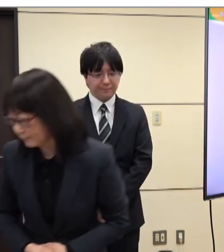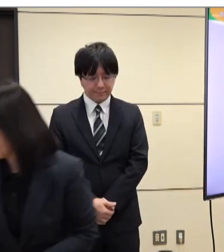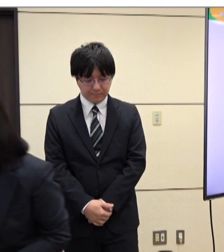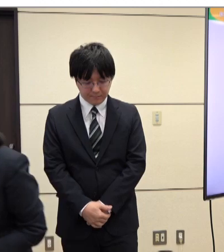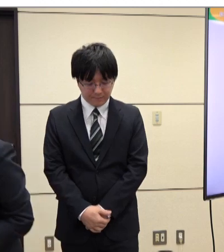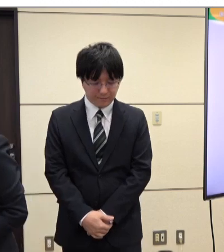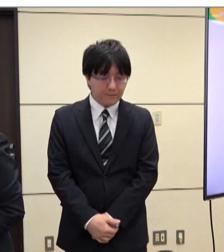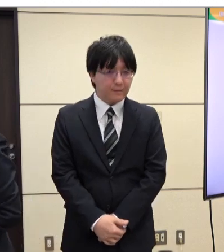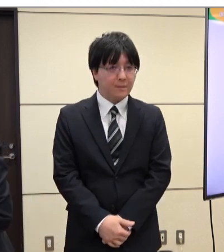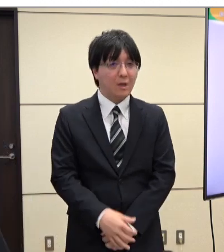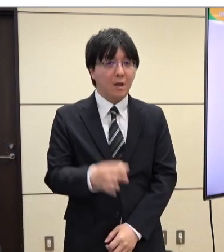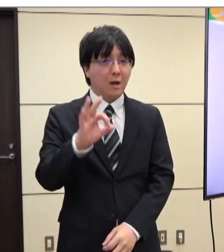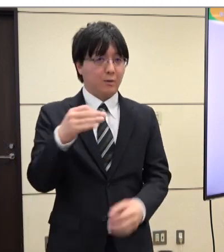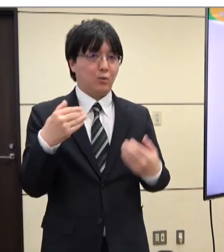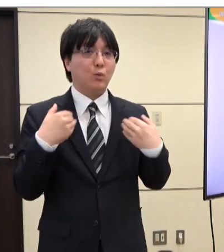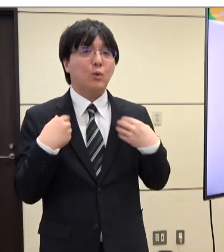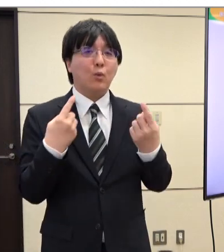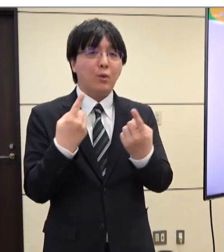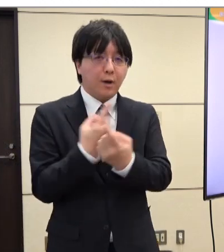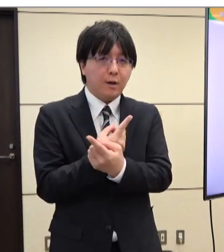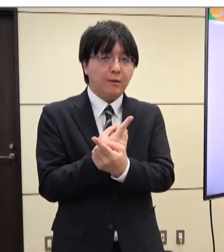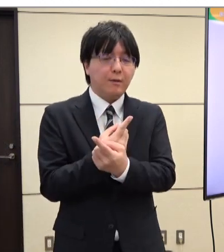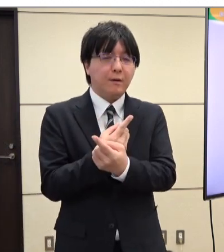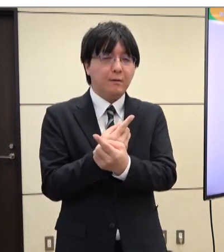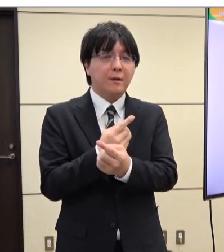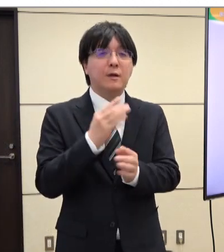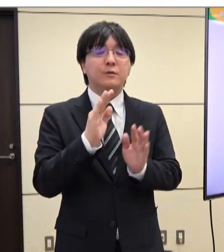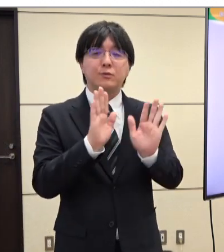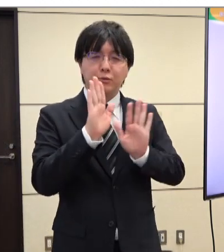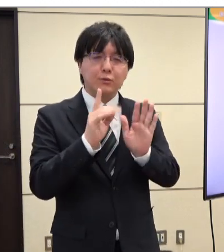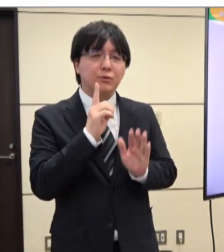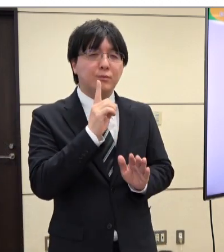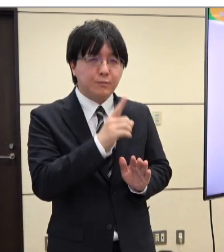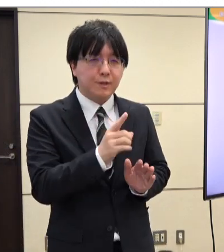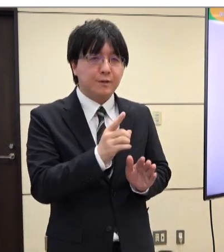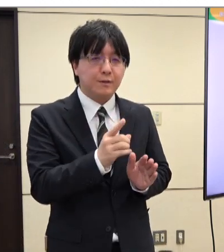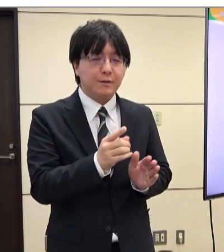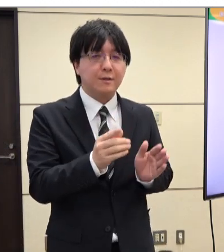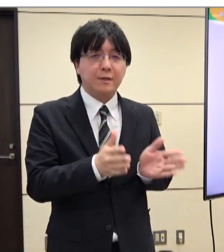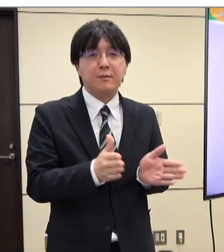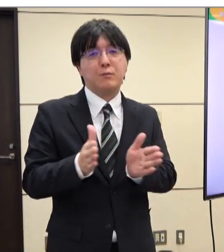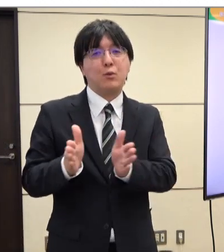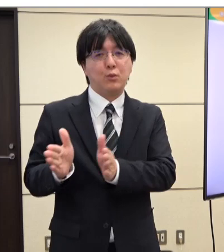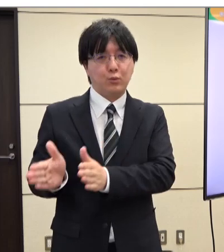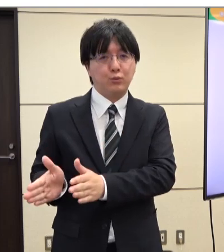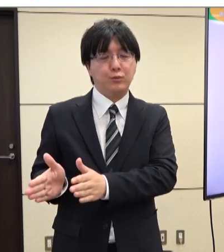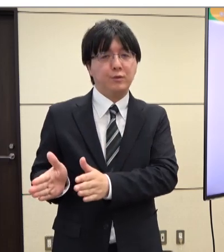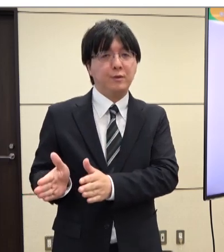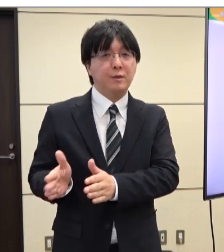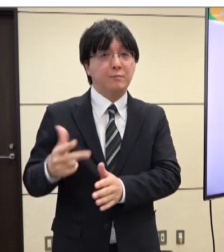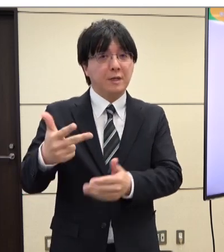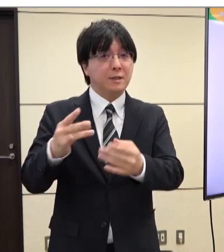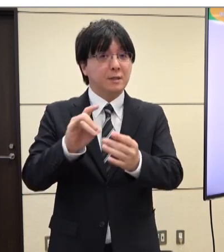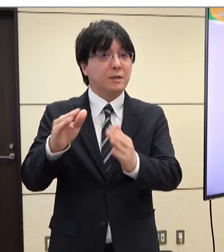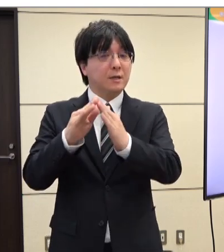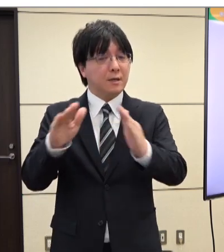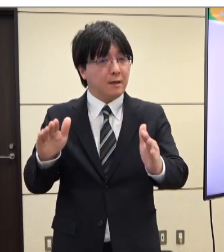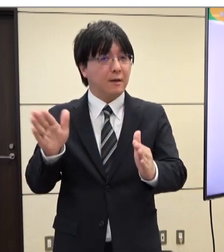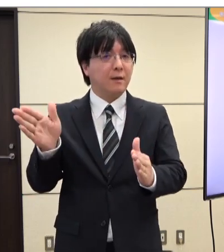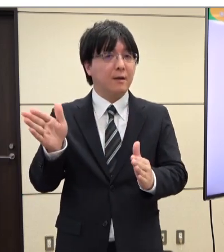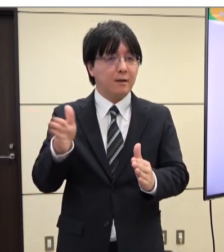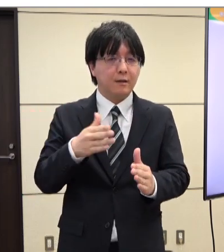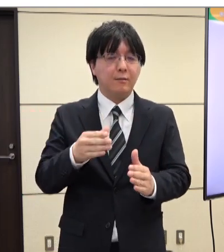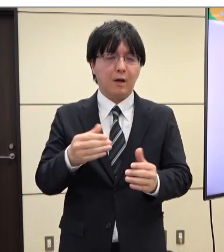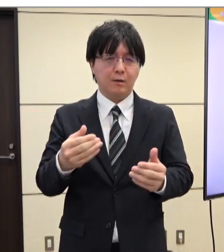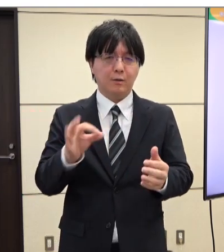に関しては当面見送るということにはいたしましたけども、これはあくまでも当面で、審議会からはかなり強く有